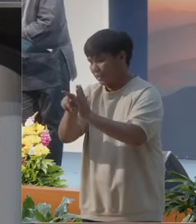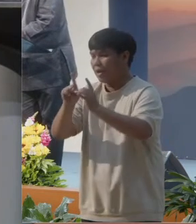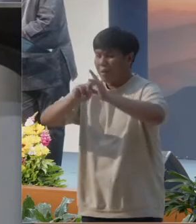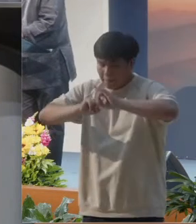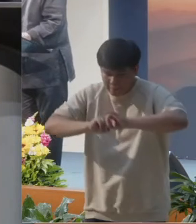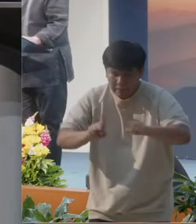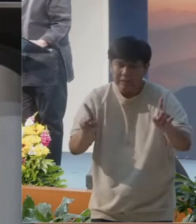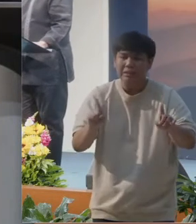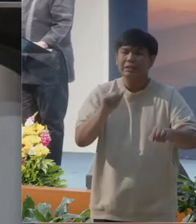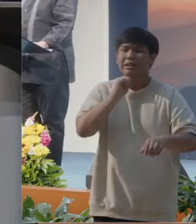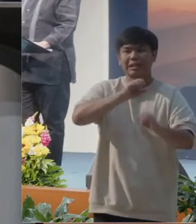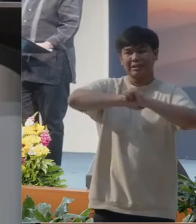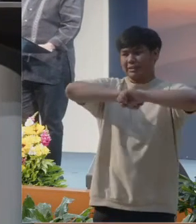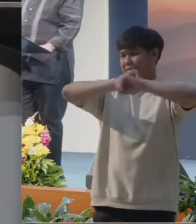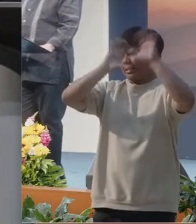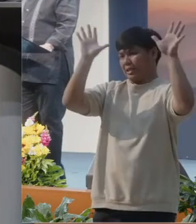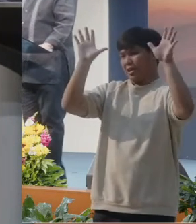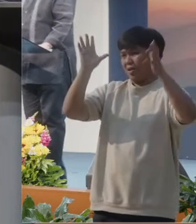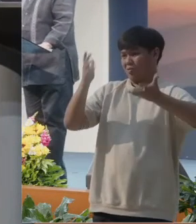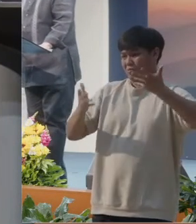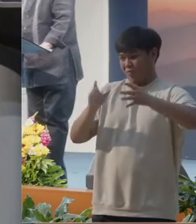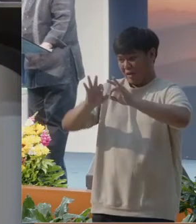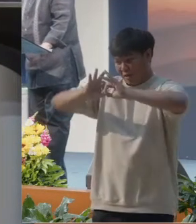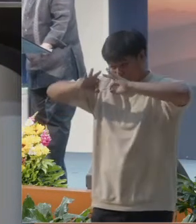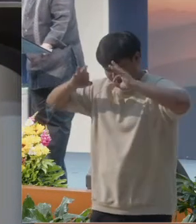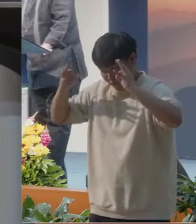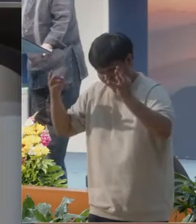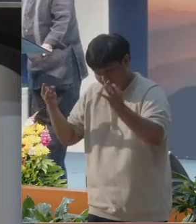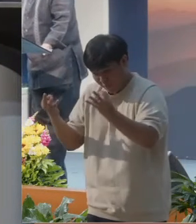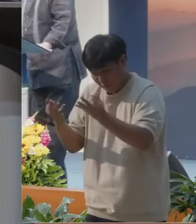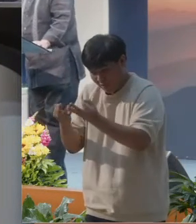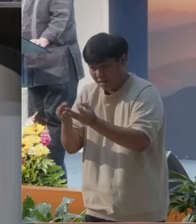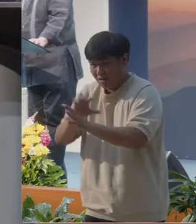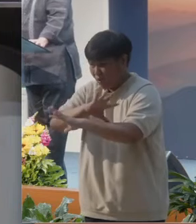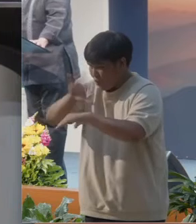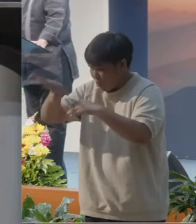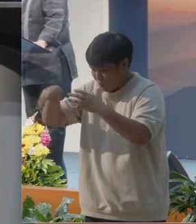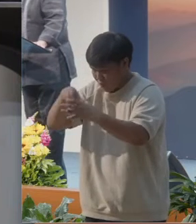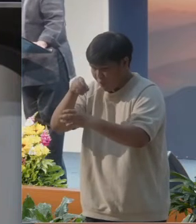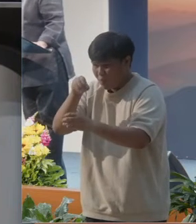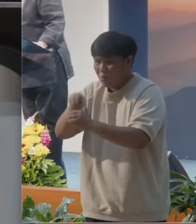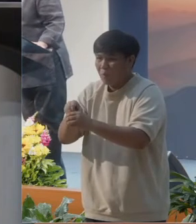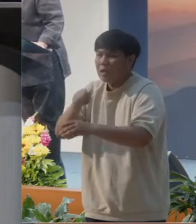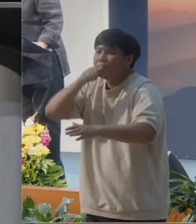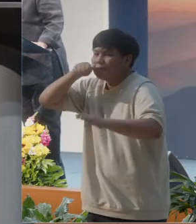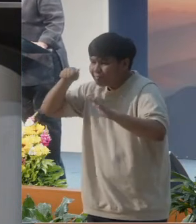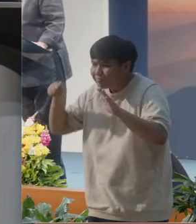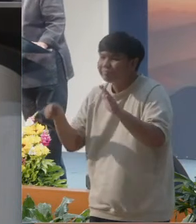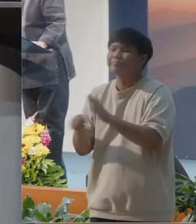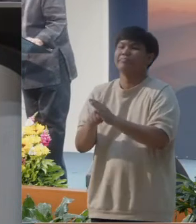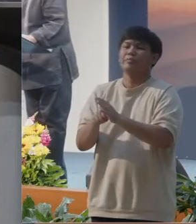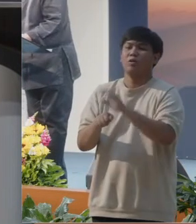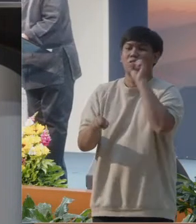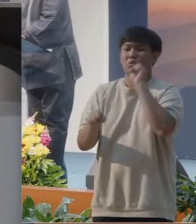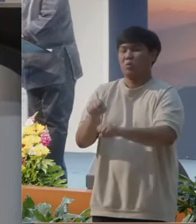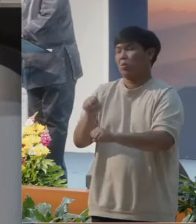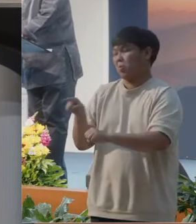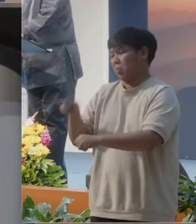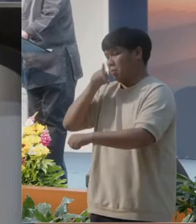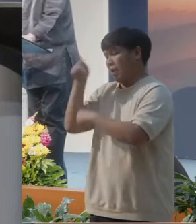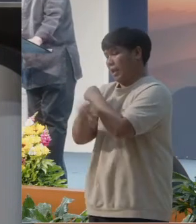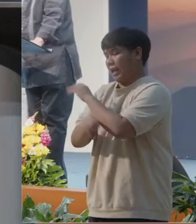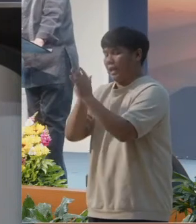hindi malinaw sa salita ng Diyos. Ngunit hindi rin po ako magtataka. Hindi rin po